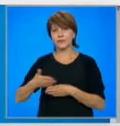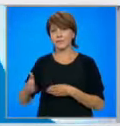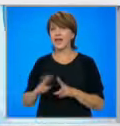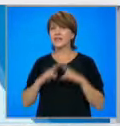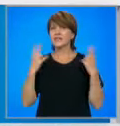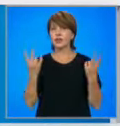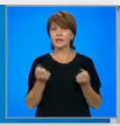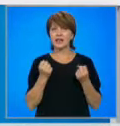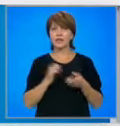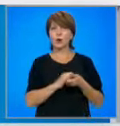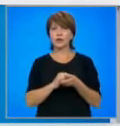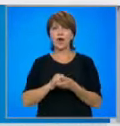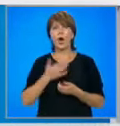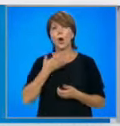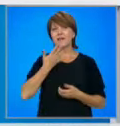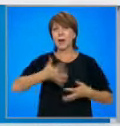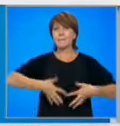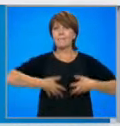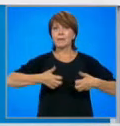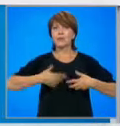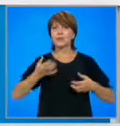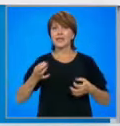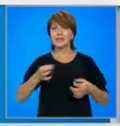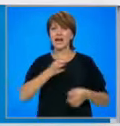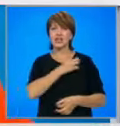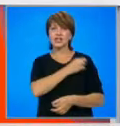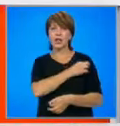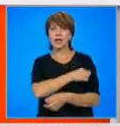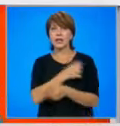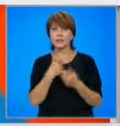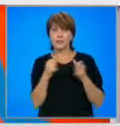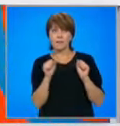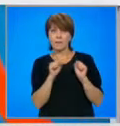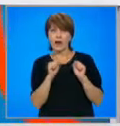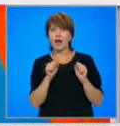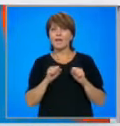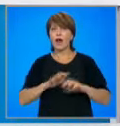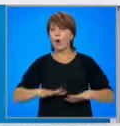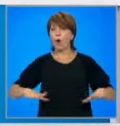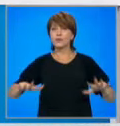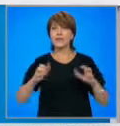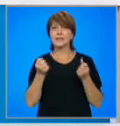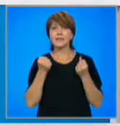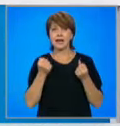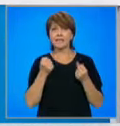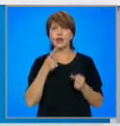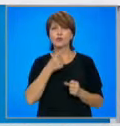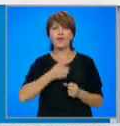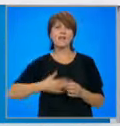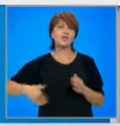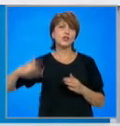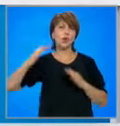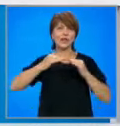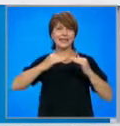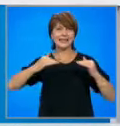Световната здравна организация обяви маймунската шарка за глобална заплаха за общественото здраве. Това е най-високата степен на предупреждение от страна